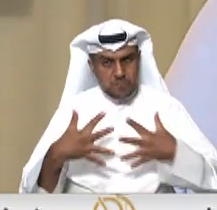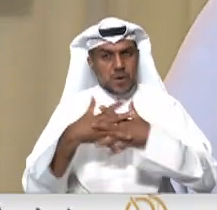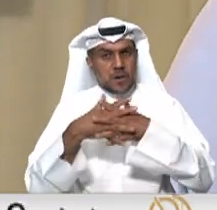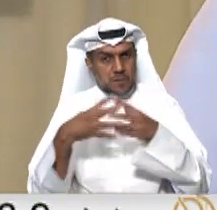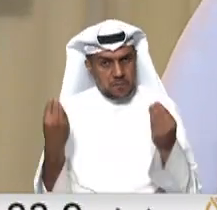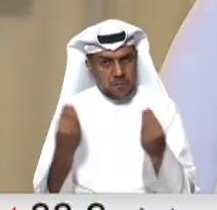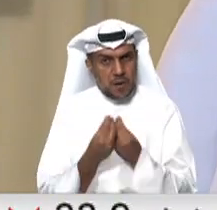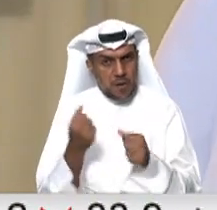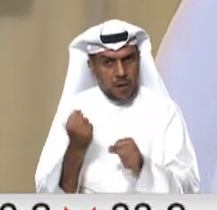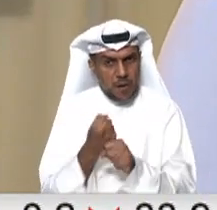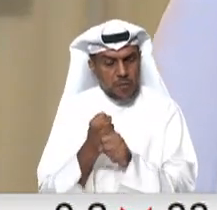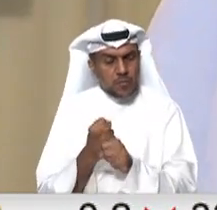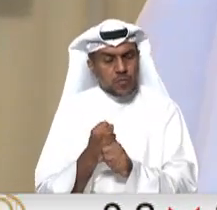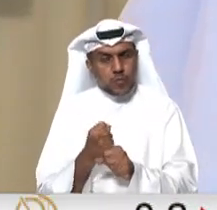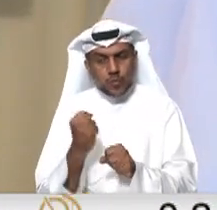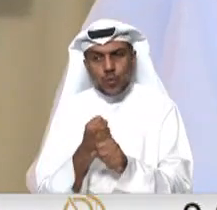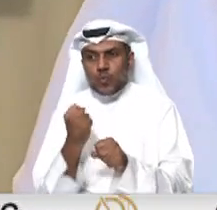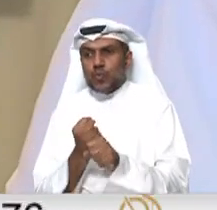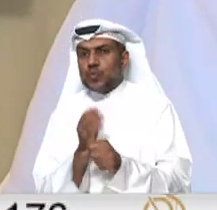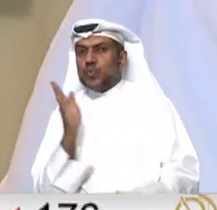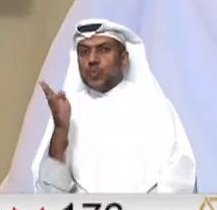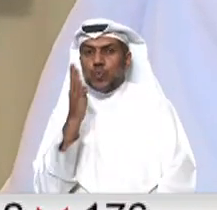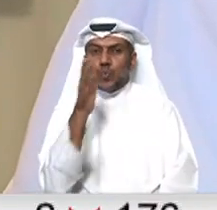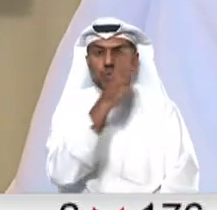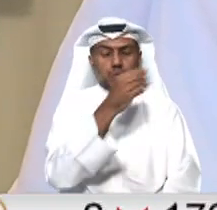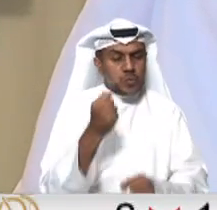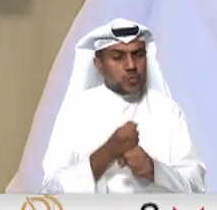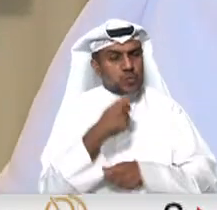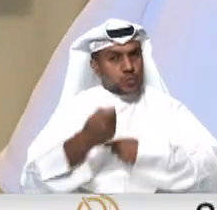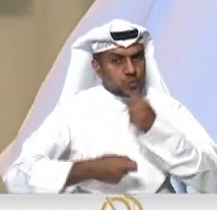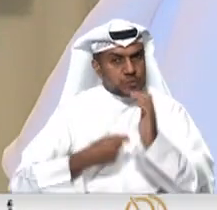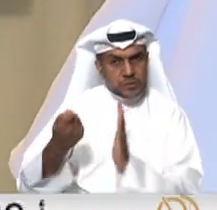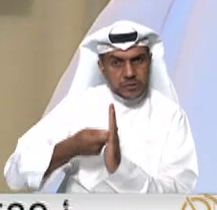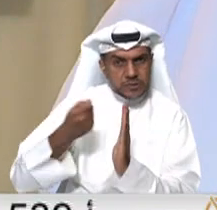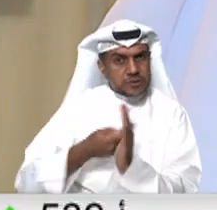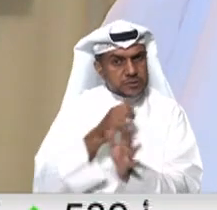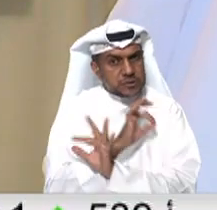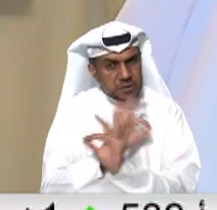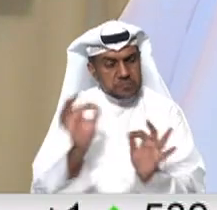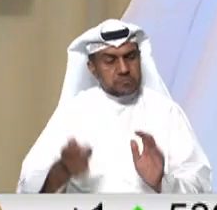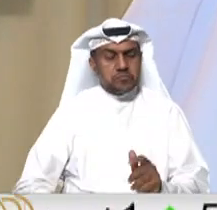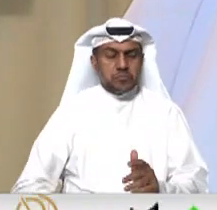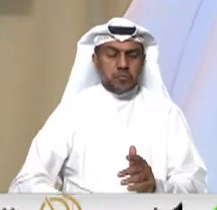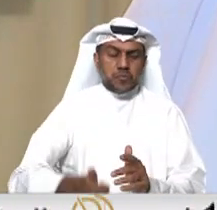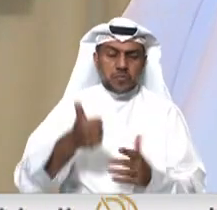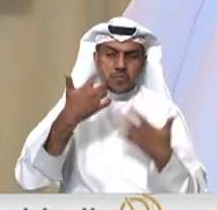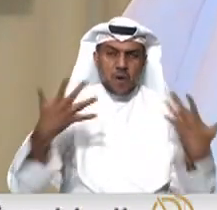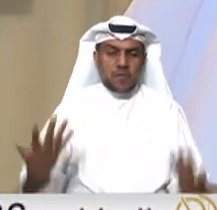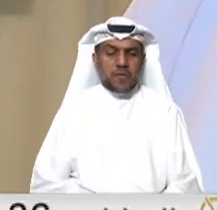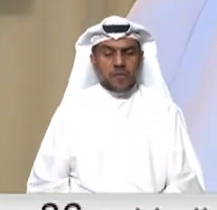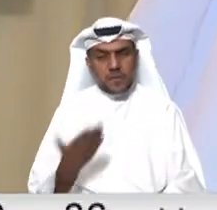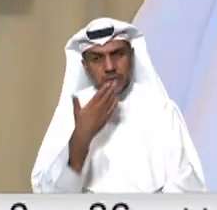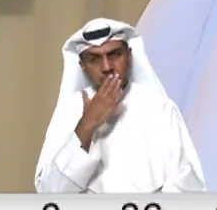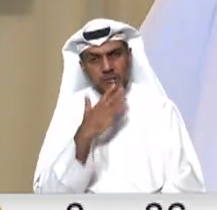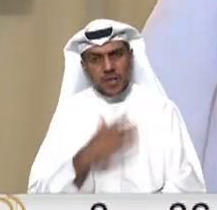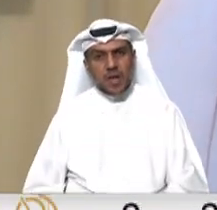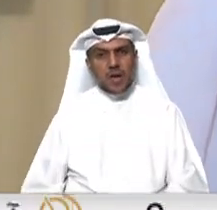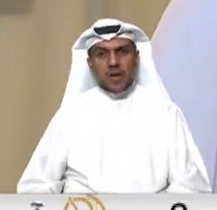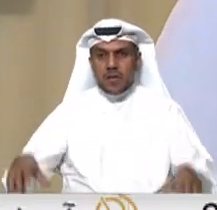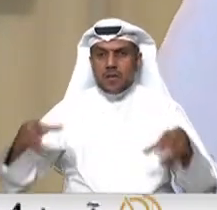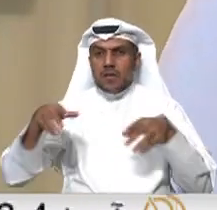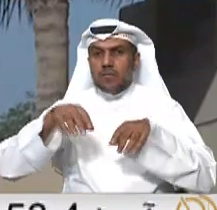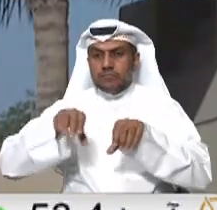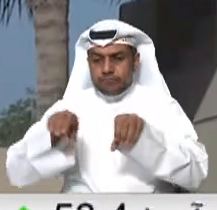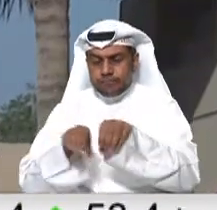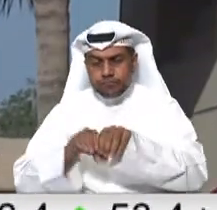الأخوان، لابد من إشارة إلى هذه النقطة، في وزارة الكهرباء لتوريد المحولات وإيصال التيار